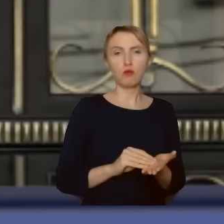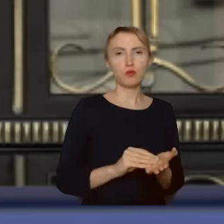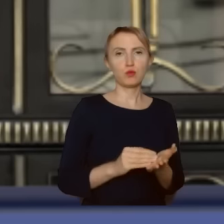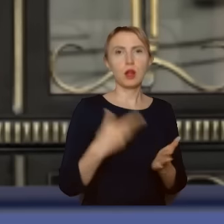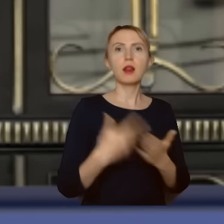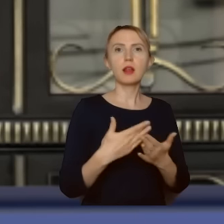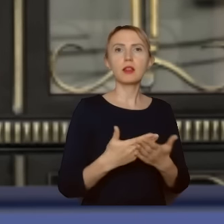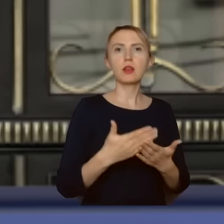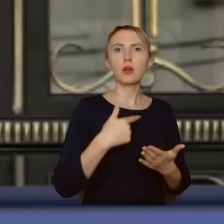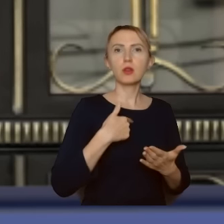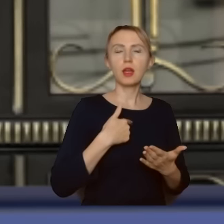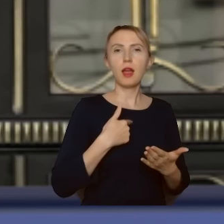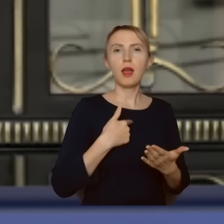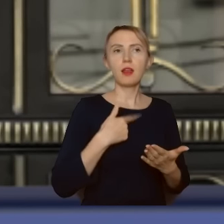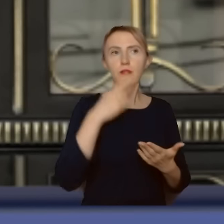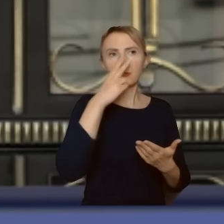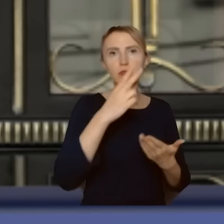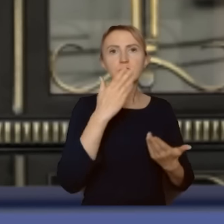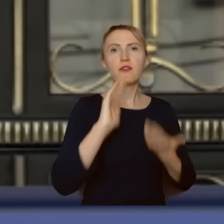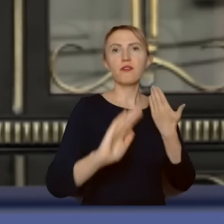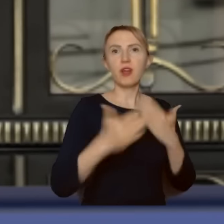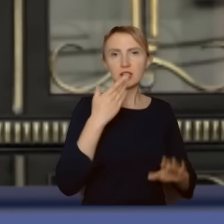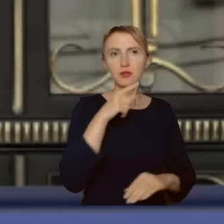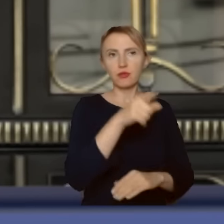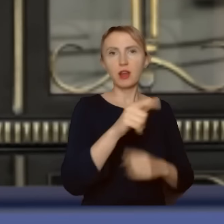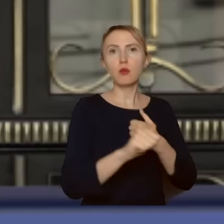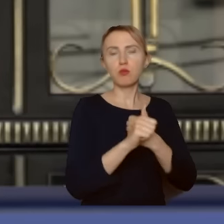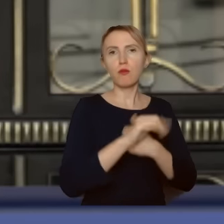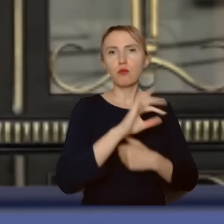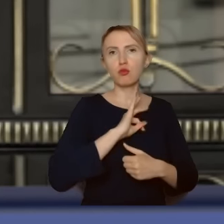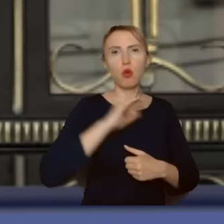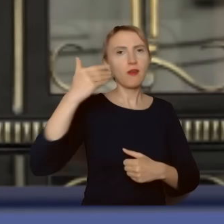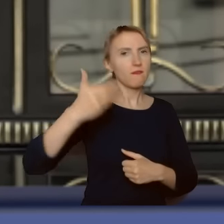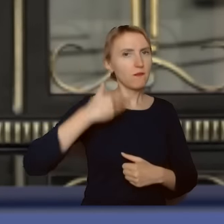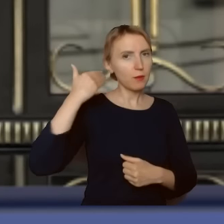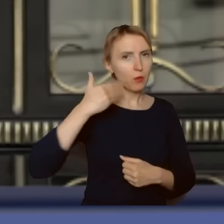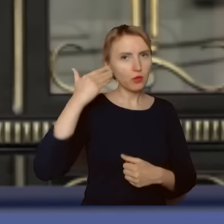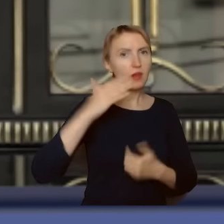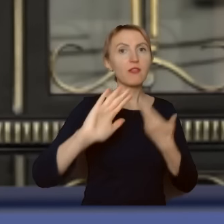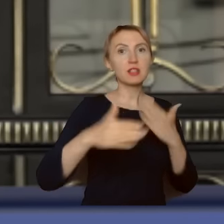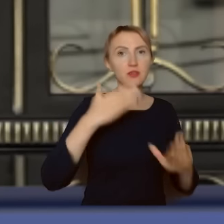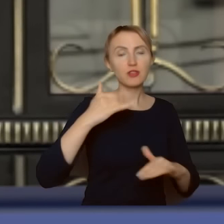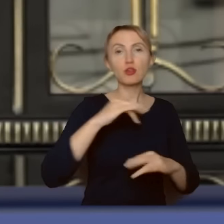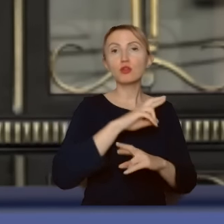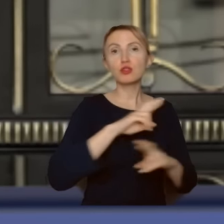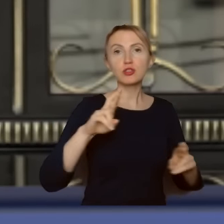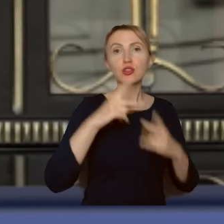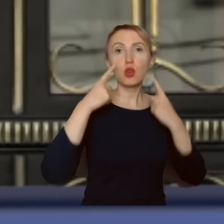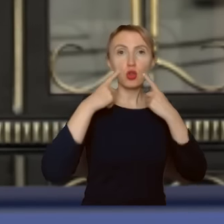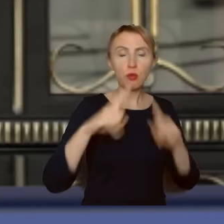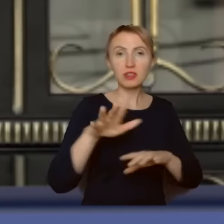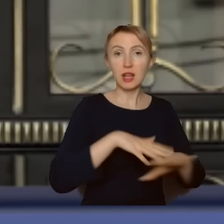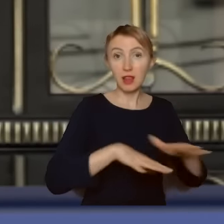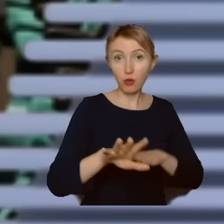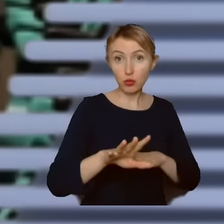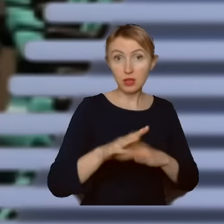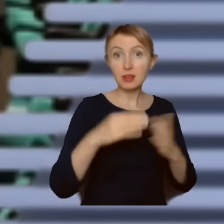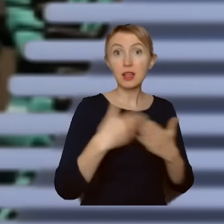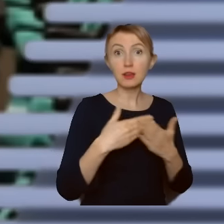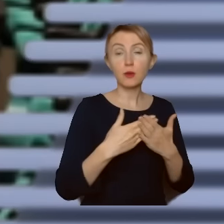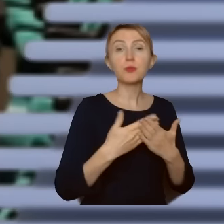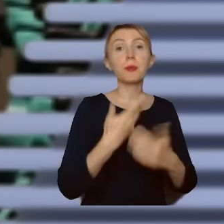mam zapowiedź wezwania w tej chwili w związku z moimi wypowiedziami, wezwanie do rzecznika odpowiedzialności zawodowej za to, że